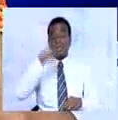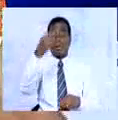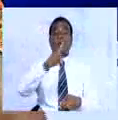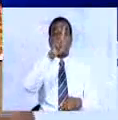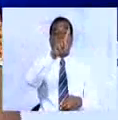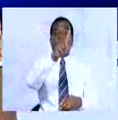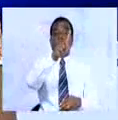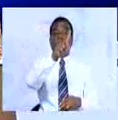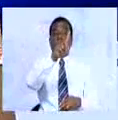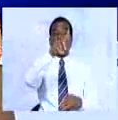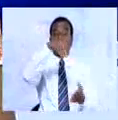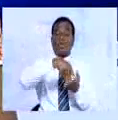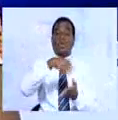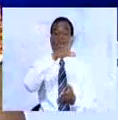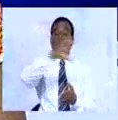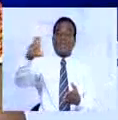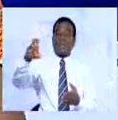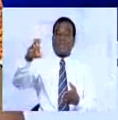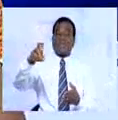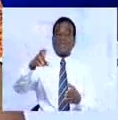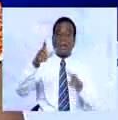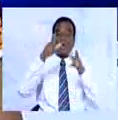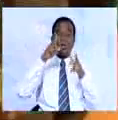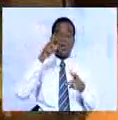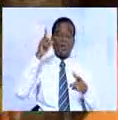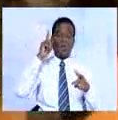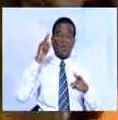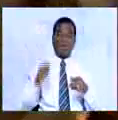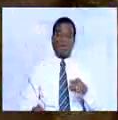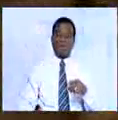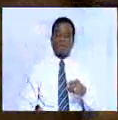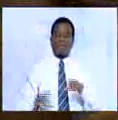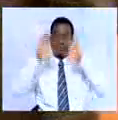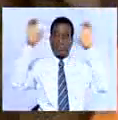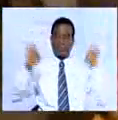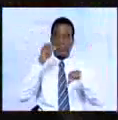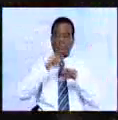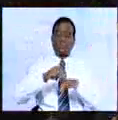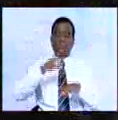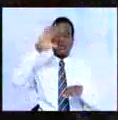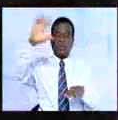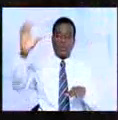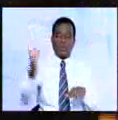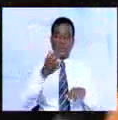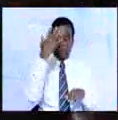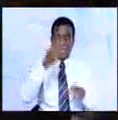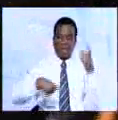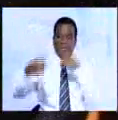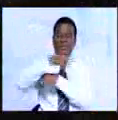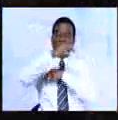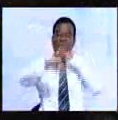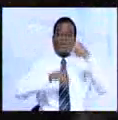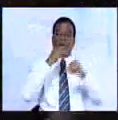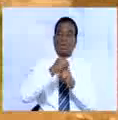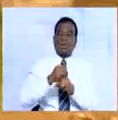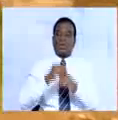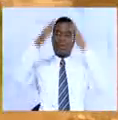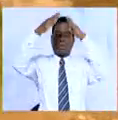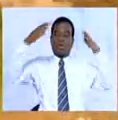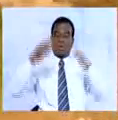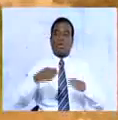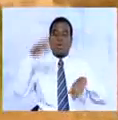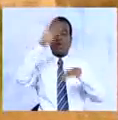remise symbolique avec Honorine Aingori. La célébration de la 5e édition de la journée mondiale de l'habitat sur